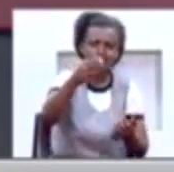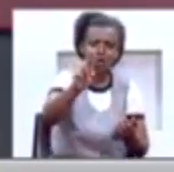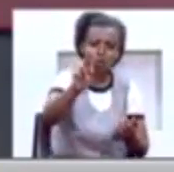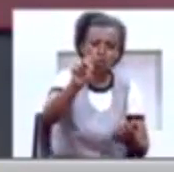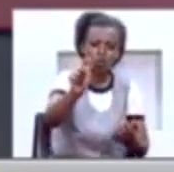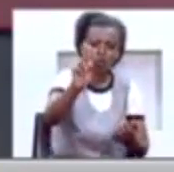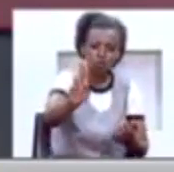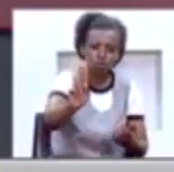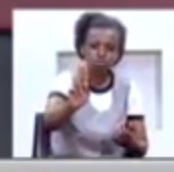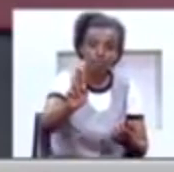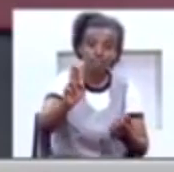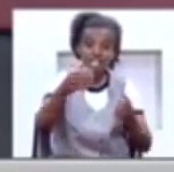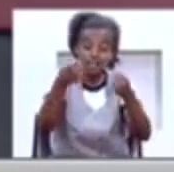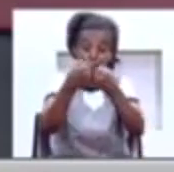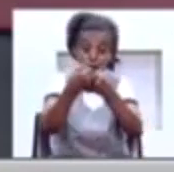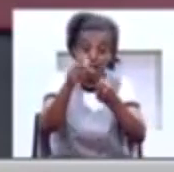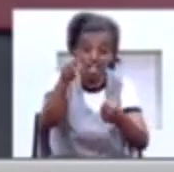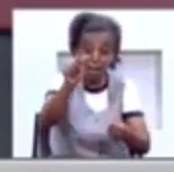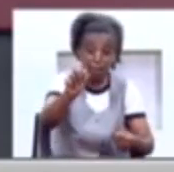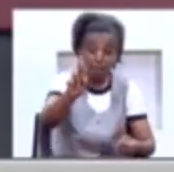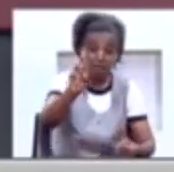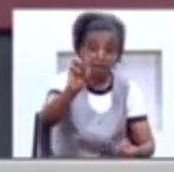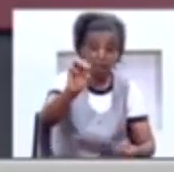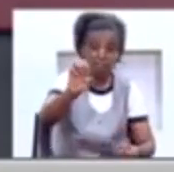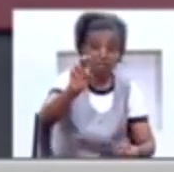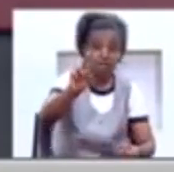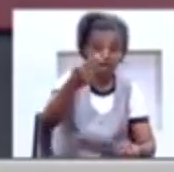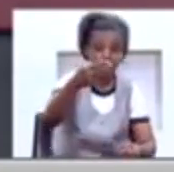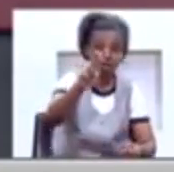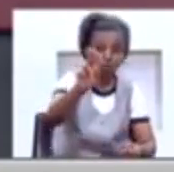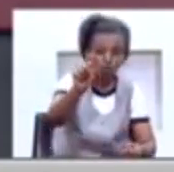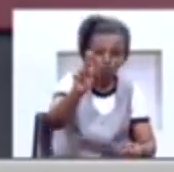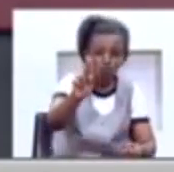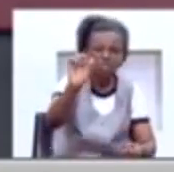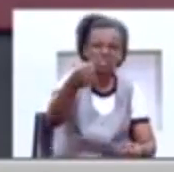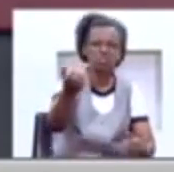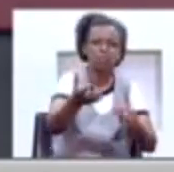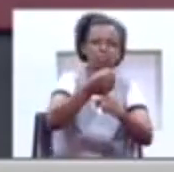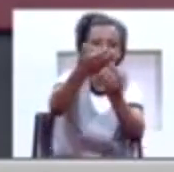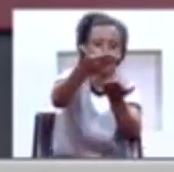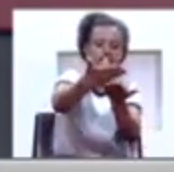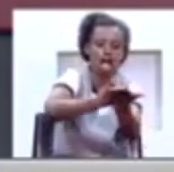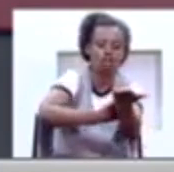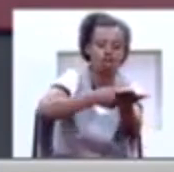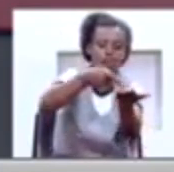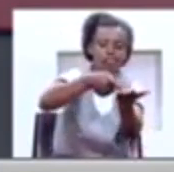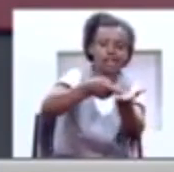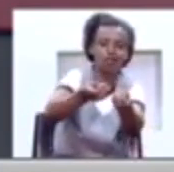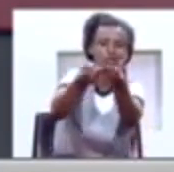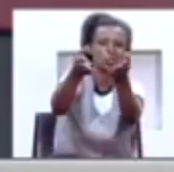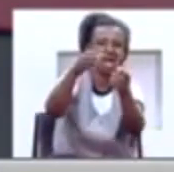wese bitiraga ko arwanya parimehutu niyo ataba umututsi nawe ntiyagombaga kubona iki cyangombwa perefe agakomeza